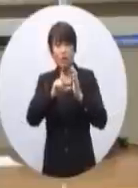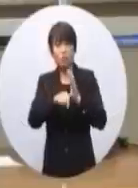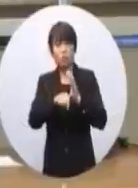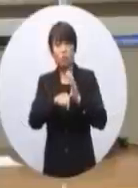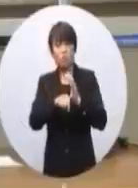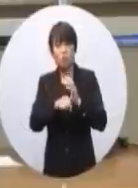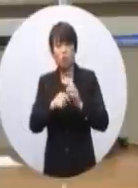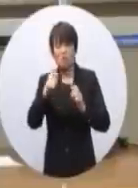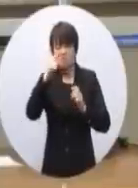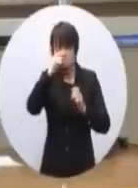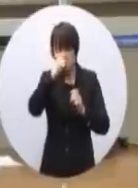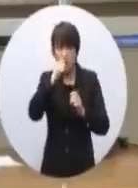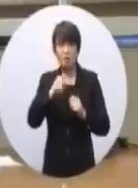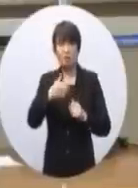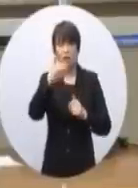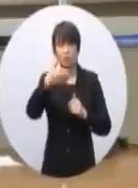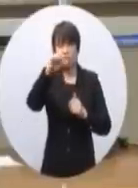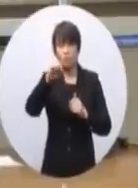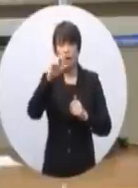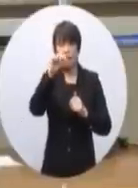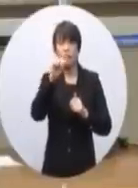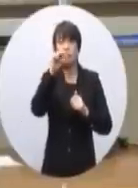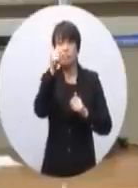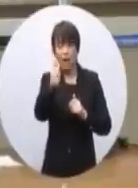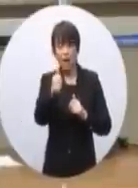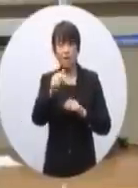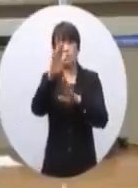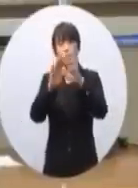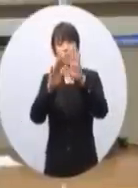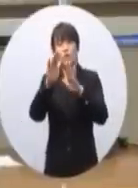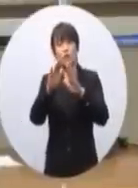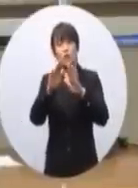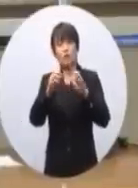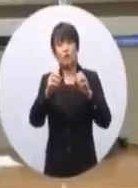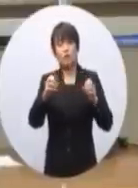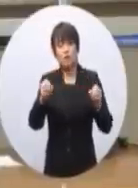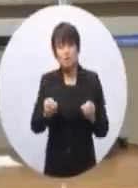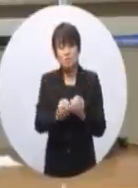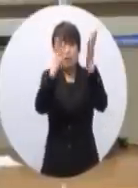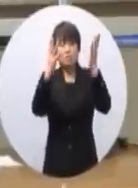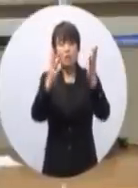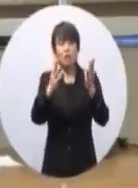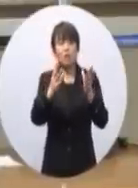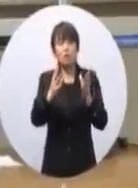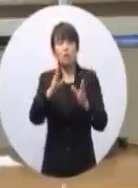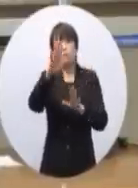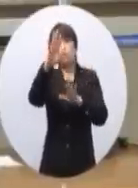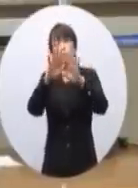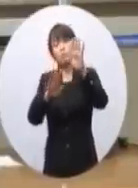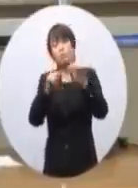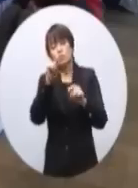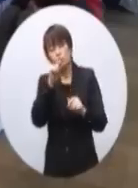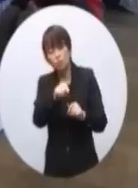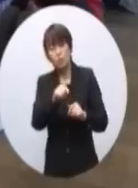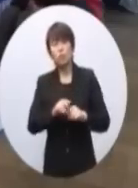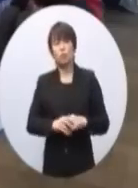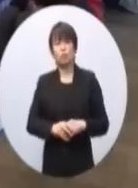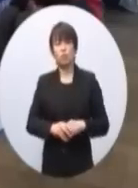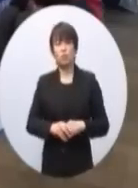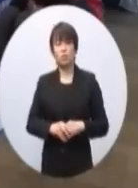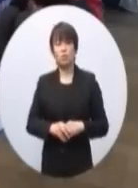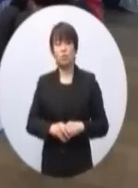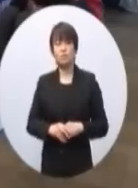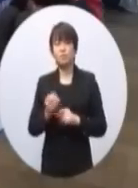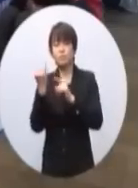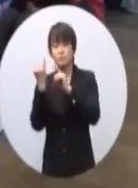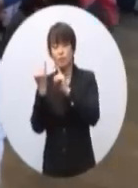っちゃってるっていうんですか。原子爆弾の跡ってそんな風だったのよ。 柏